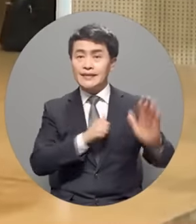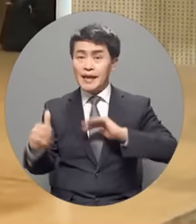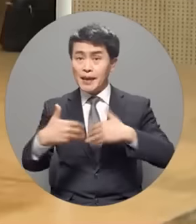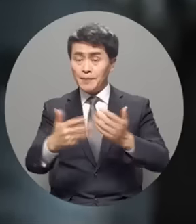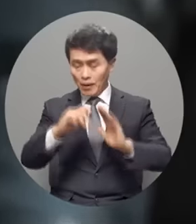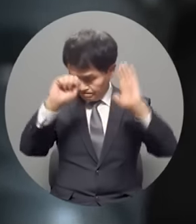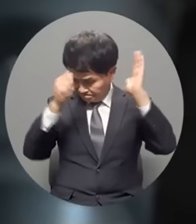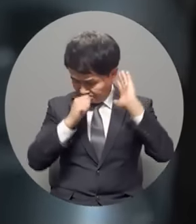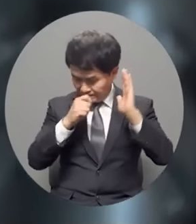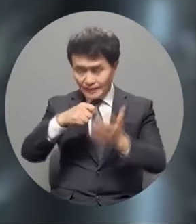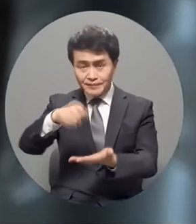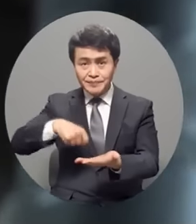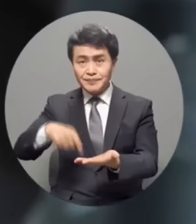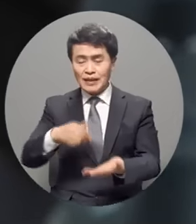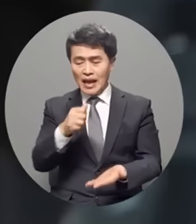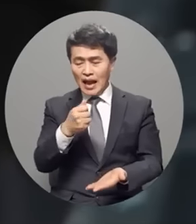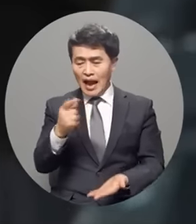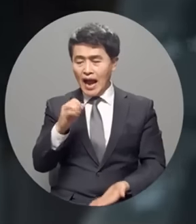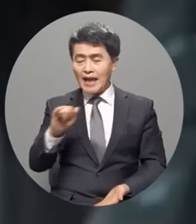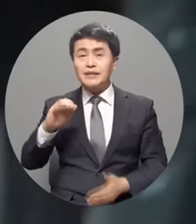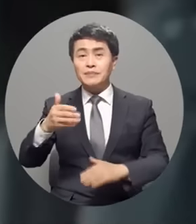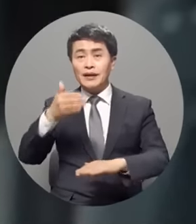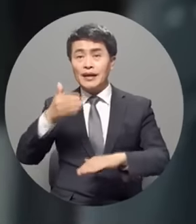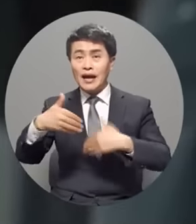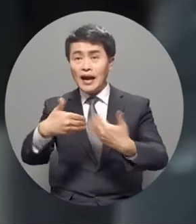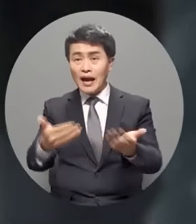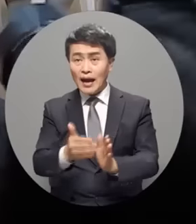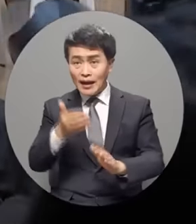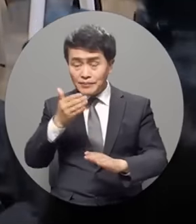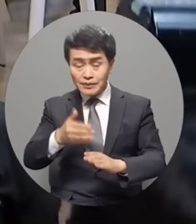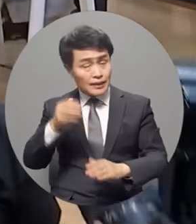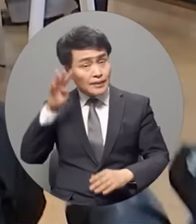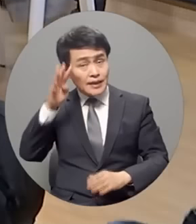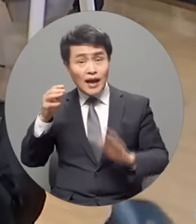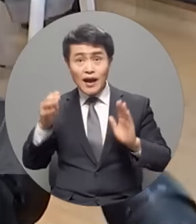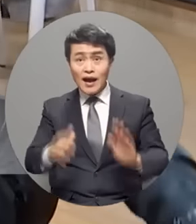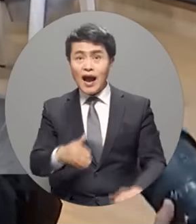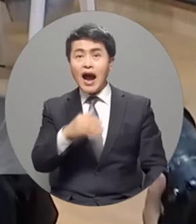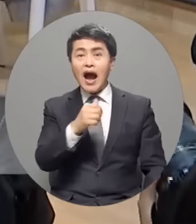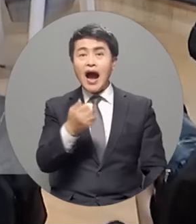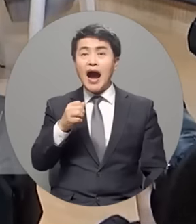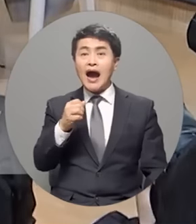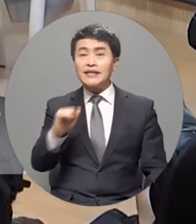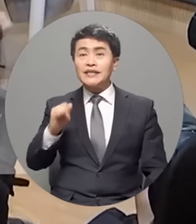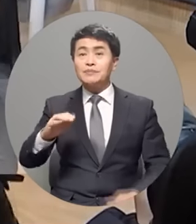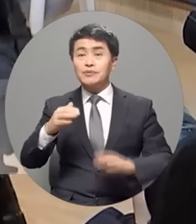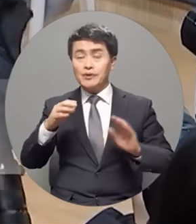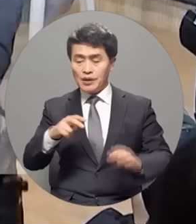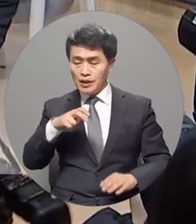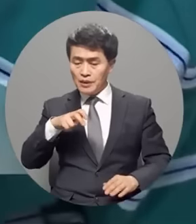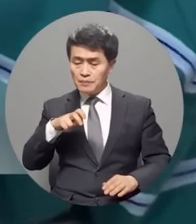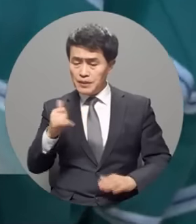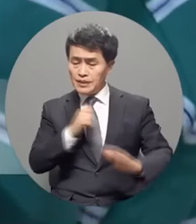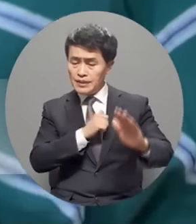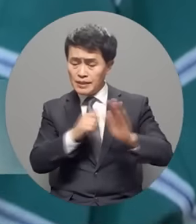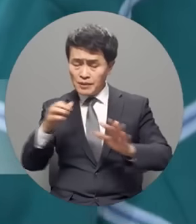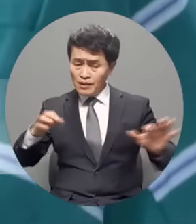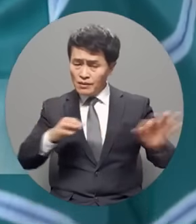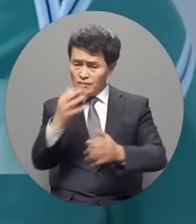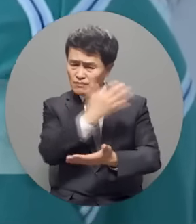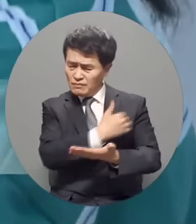나타났습니다. 하이브가 감사에 나선 지 사흘 만입니다. 하이브 측은 민 대표가 경영권을 탈취하려는 계획을 세운